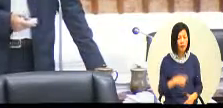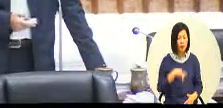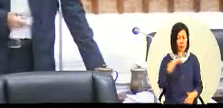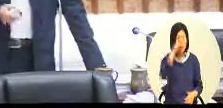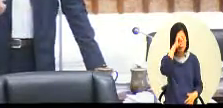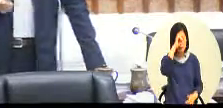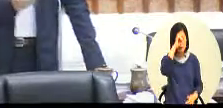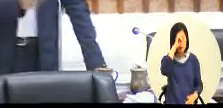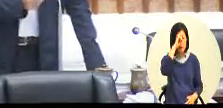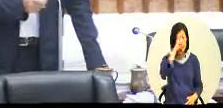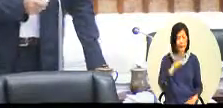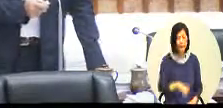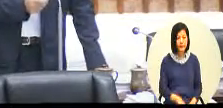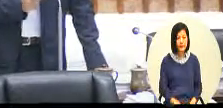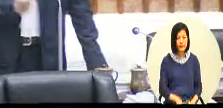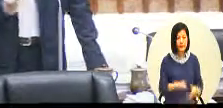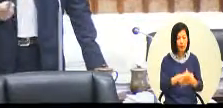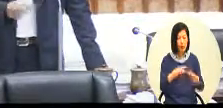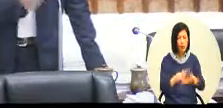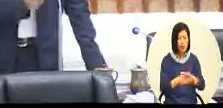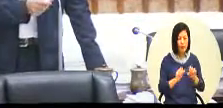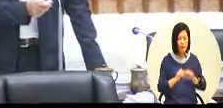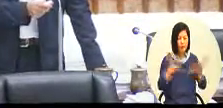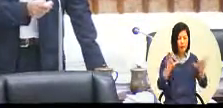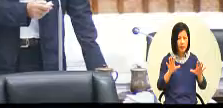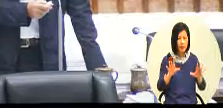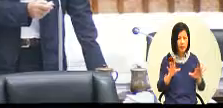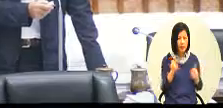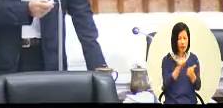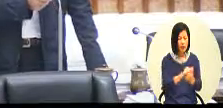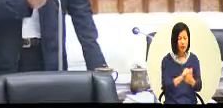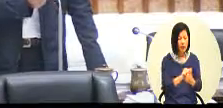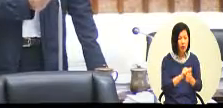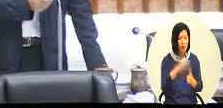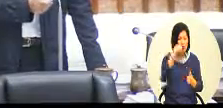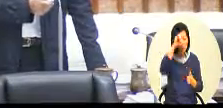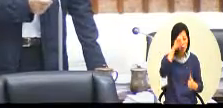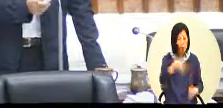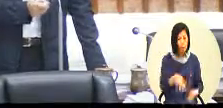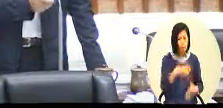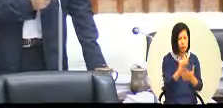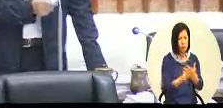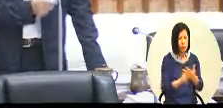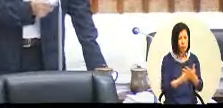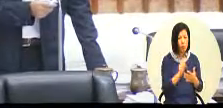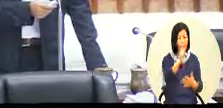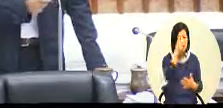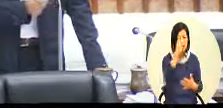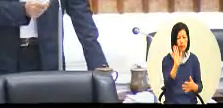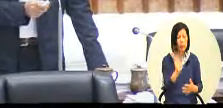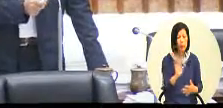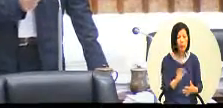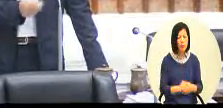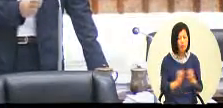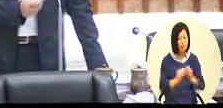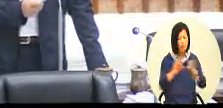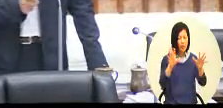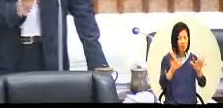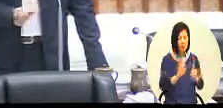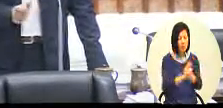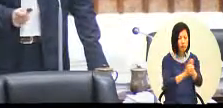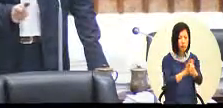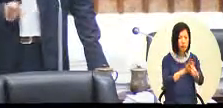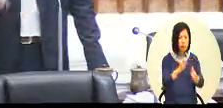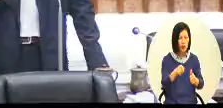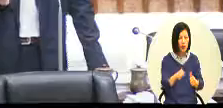我期许文化的发展不能光靠古迹的保留啊，这个发展建设的推广才是真正以守